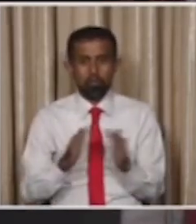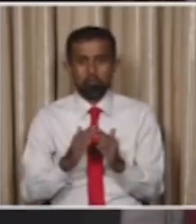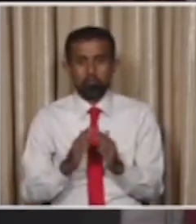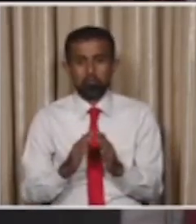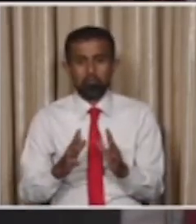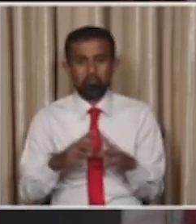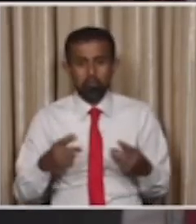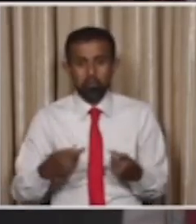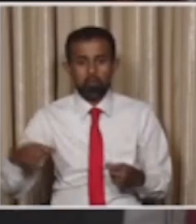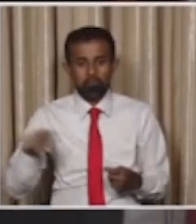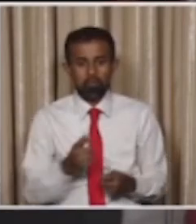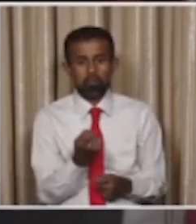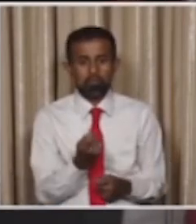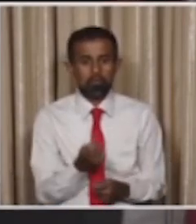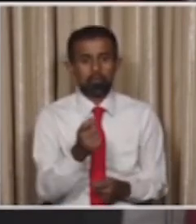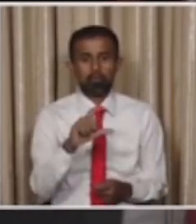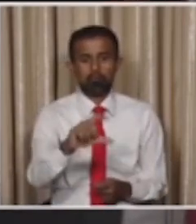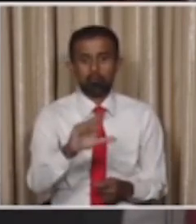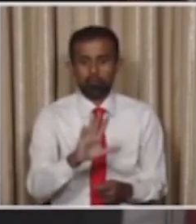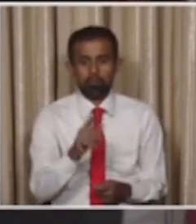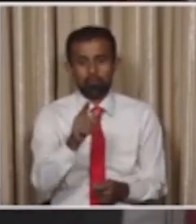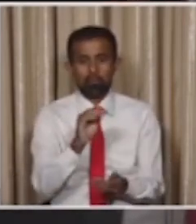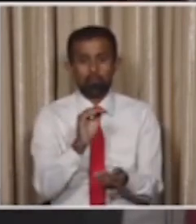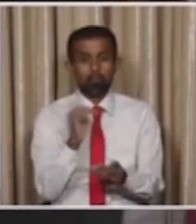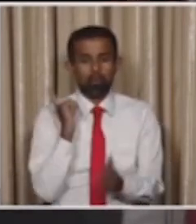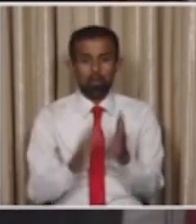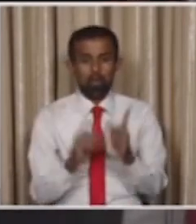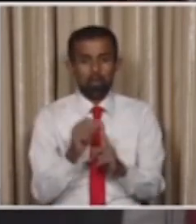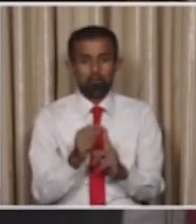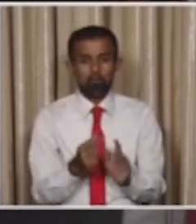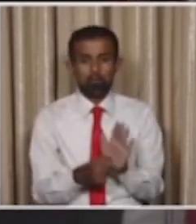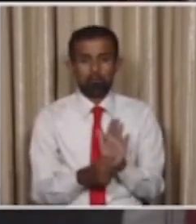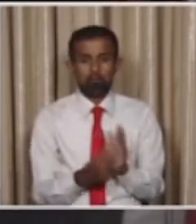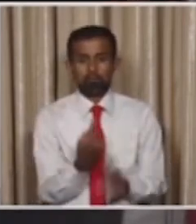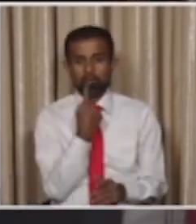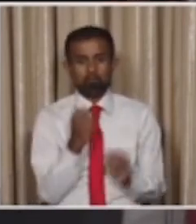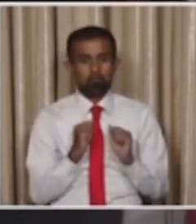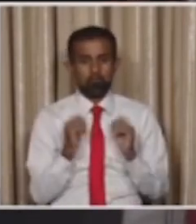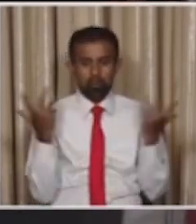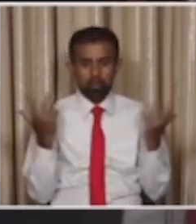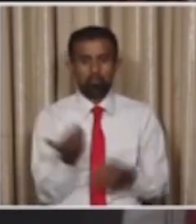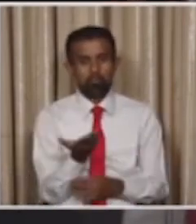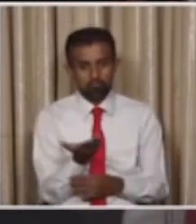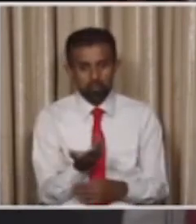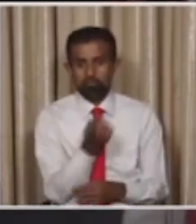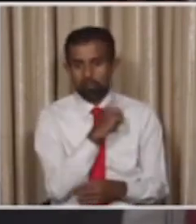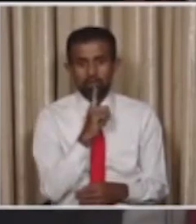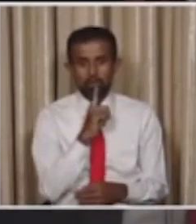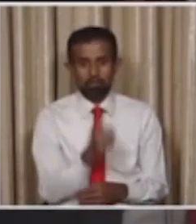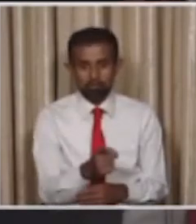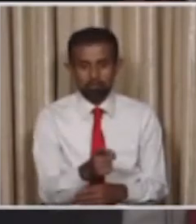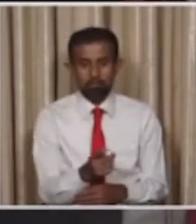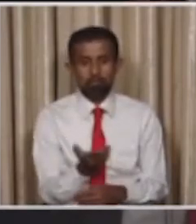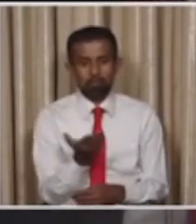තියෙනවා, ඒකට වන්දිය ලබා දෙන මිසක් ඔබතුමා ආරක්ෂක රාජ්‍ය අමත කියලා අපිට චණ්ඩිපාඨ දැම්මට අපි බය වෙන්නේ නැහැ. මම ඉල්ලීමක් තමයි ඉස්සෙල්ලාම කරේ. ඒ